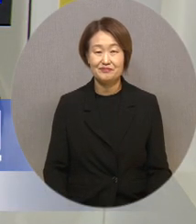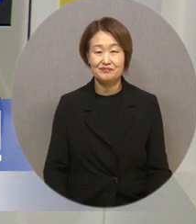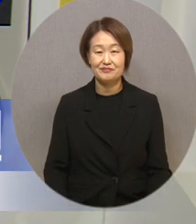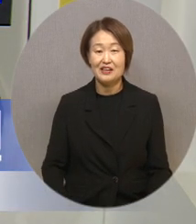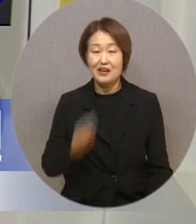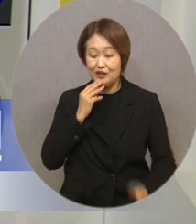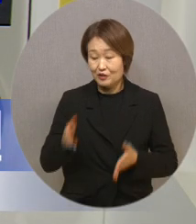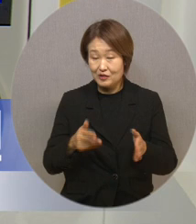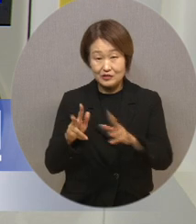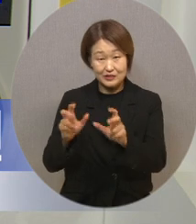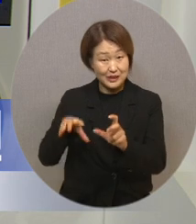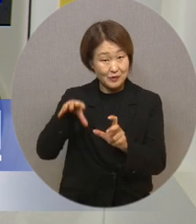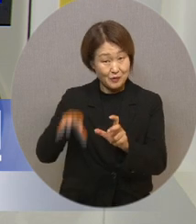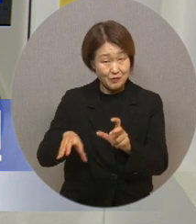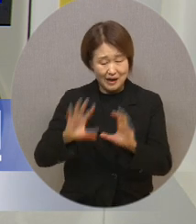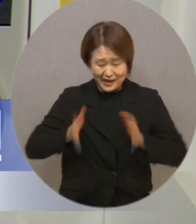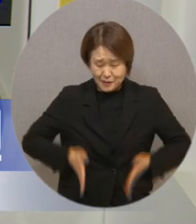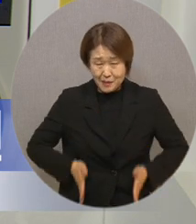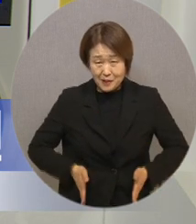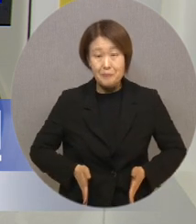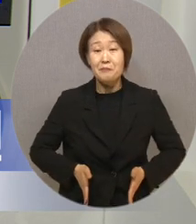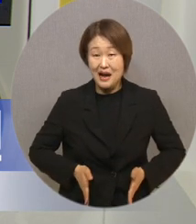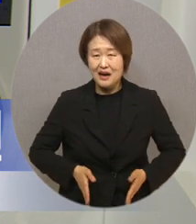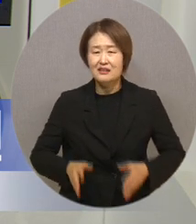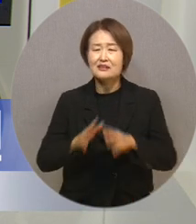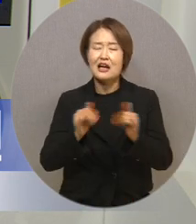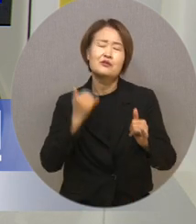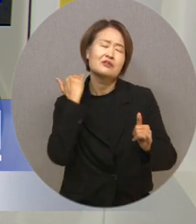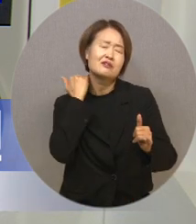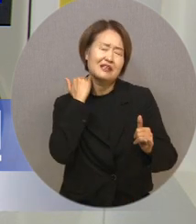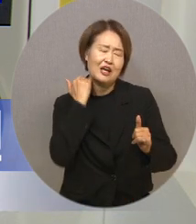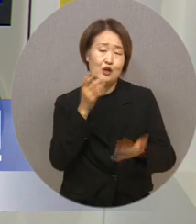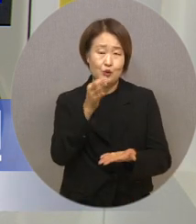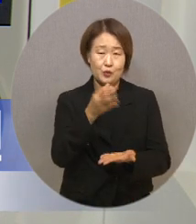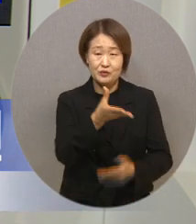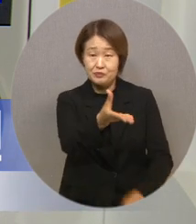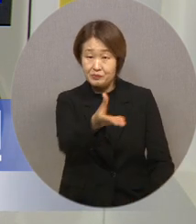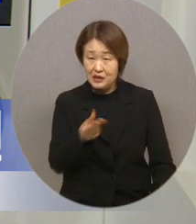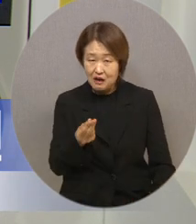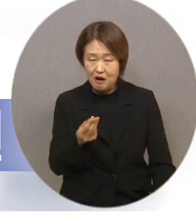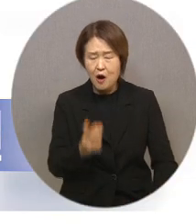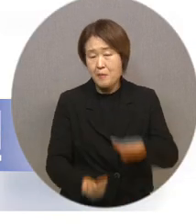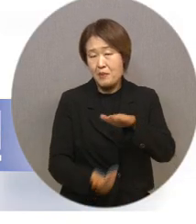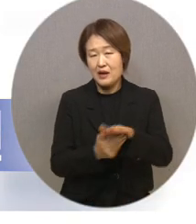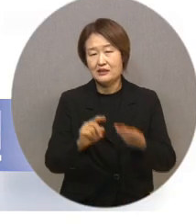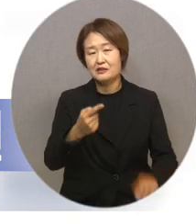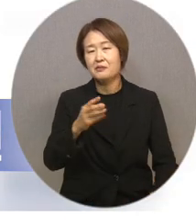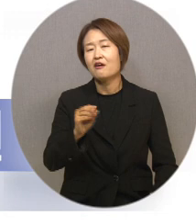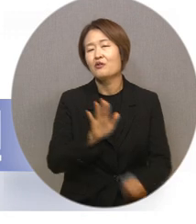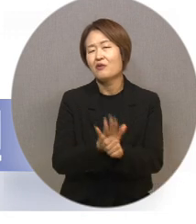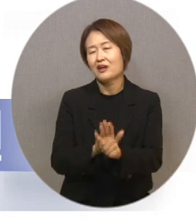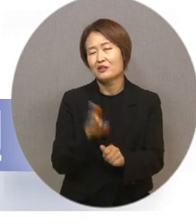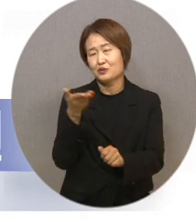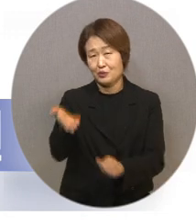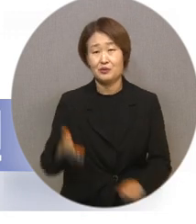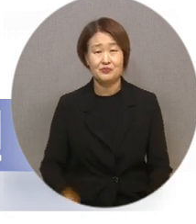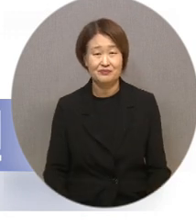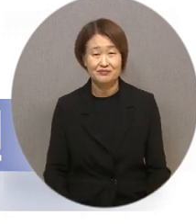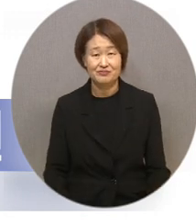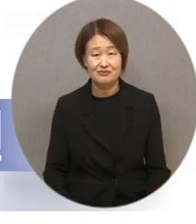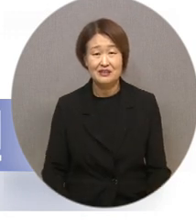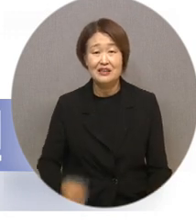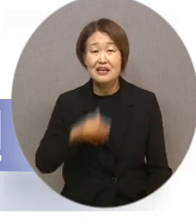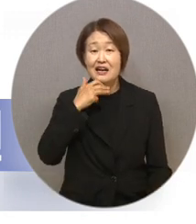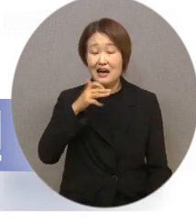경기도 성남시가 다자녀 가구에 대한 전세자금 대출 이자를 최대 100만 원 지원합니다. 대상은 신청일 기준